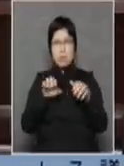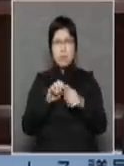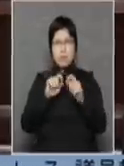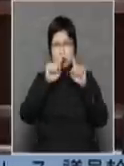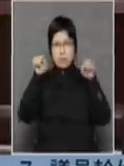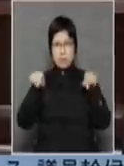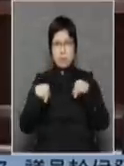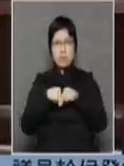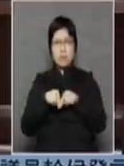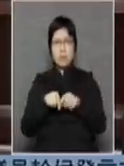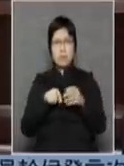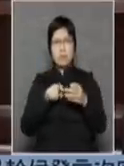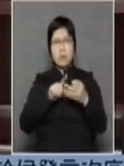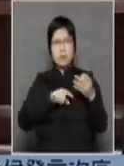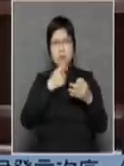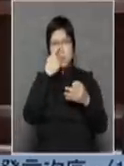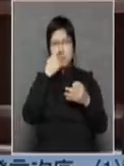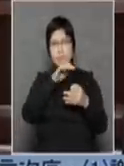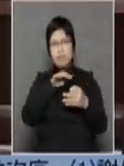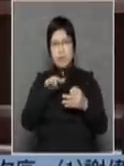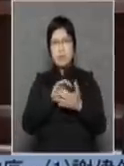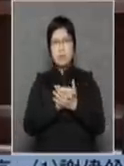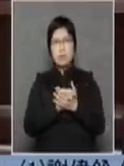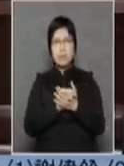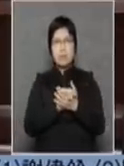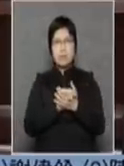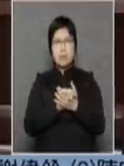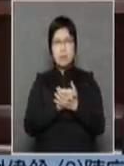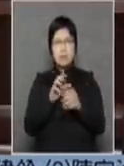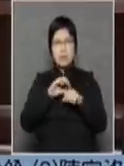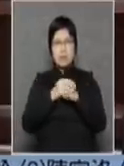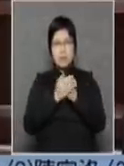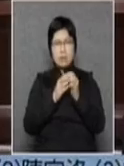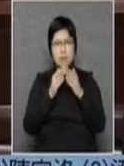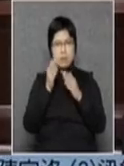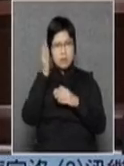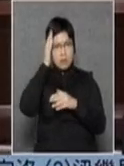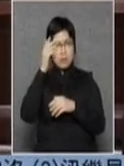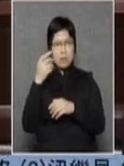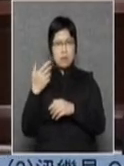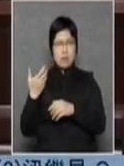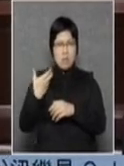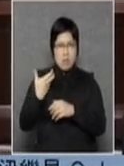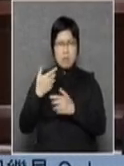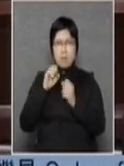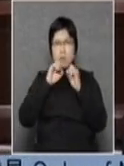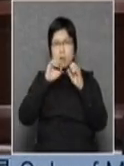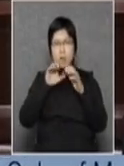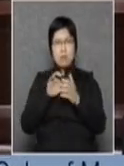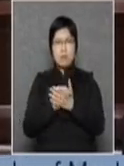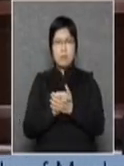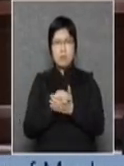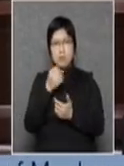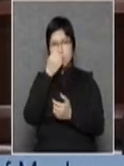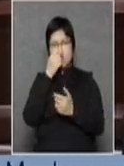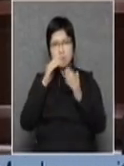个 Demography 就是全球住房负担的报告。咁原来呢香